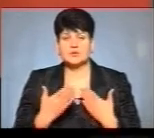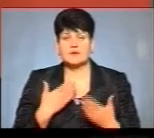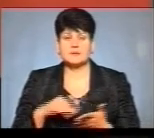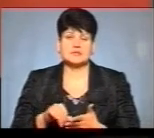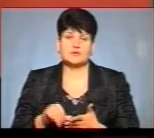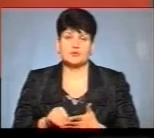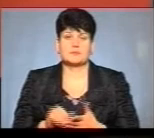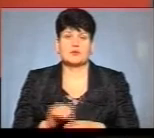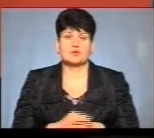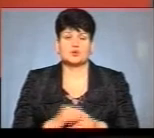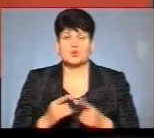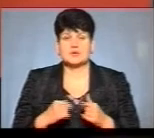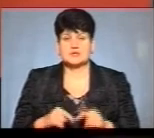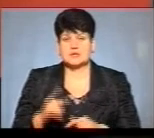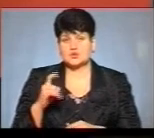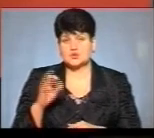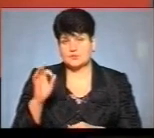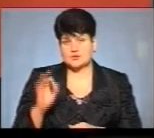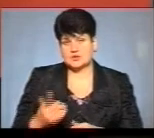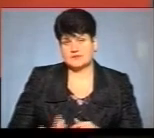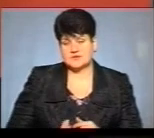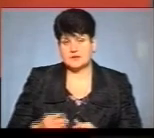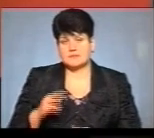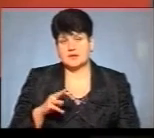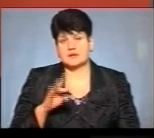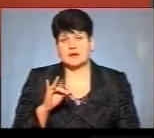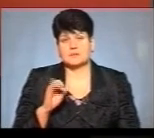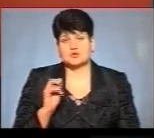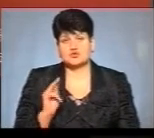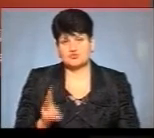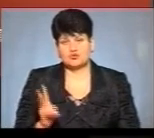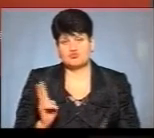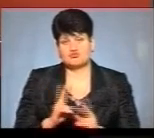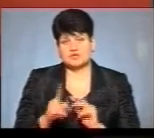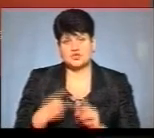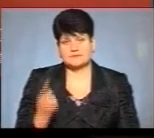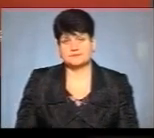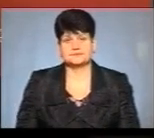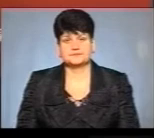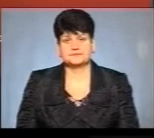представницею благодійної організації «100% життя» Мар'яною Радчук. До зустрічі в ефірі.